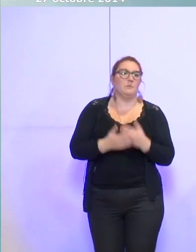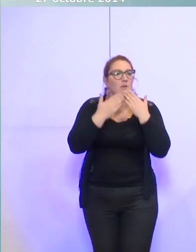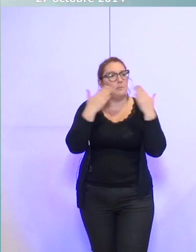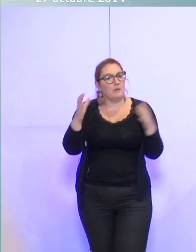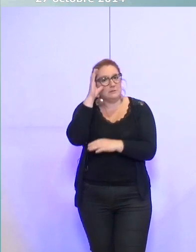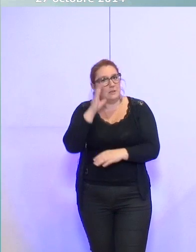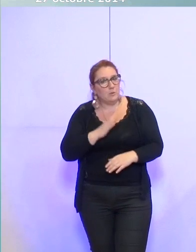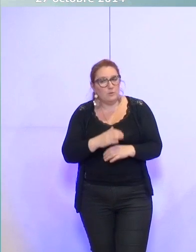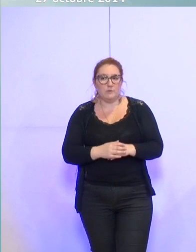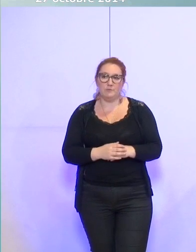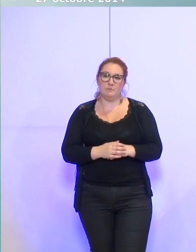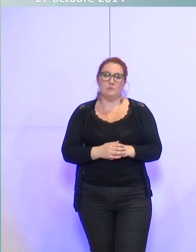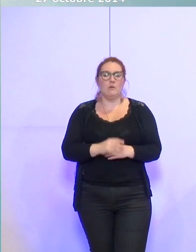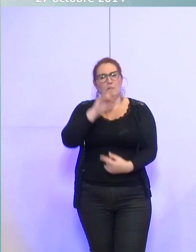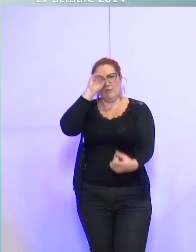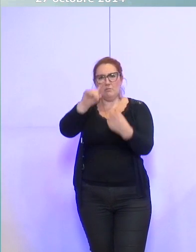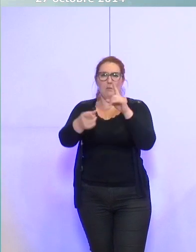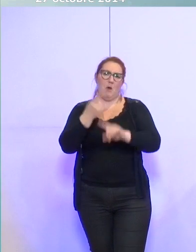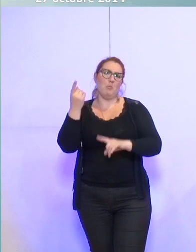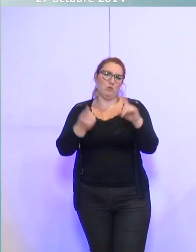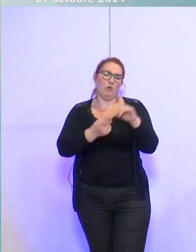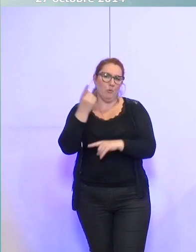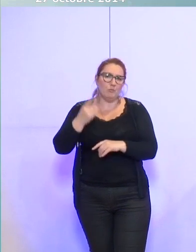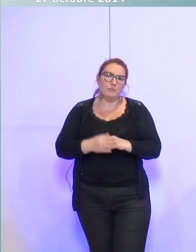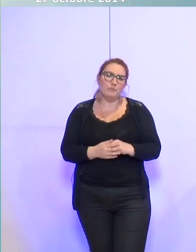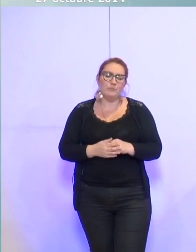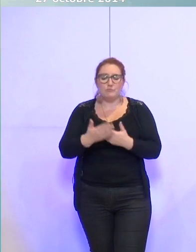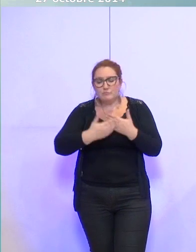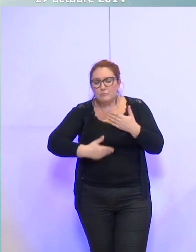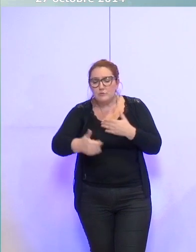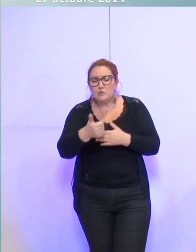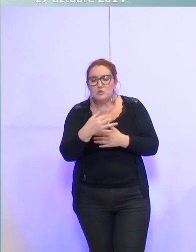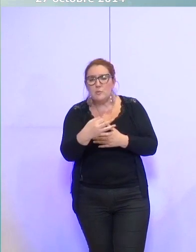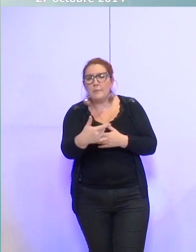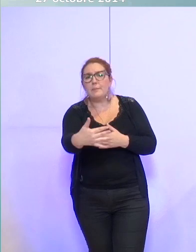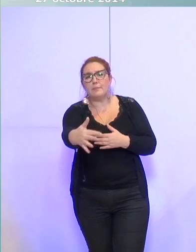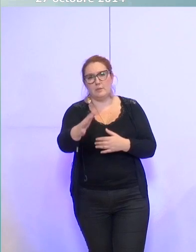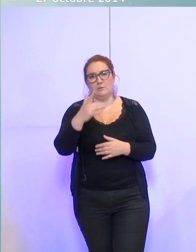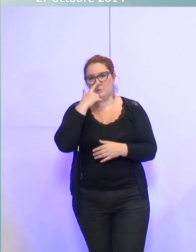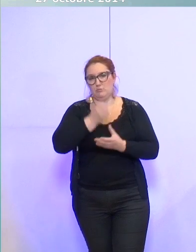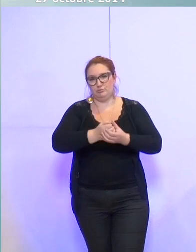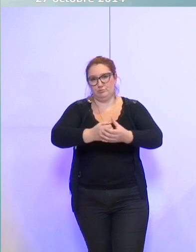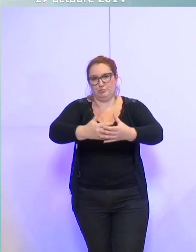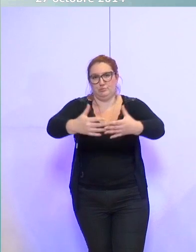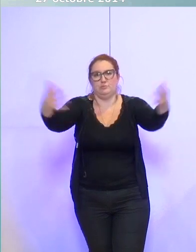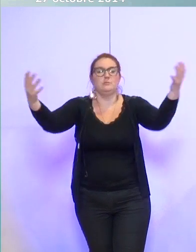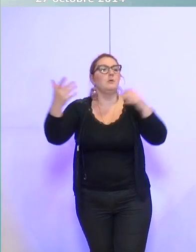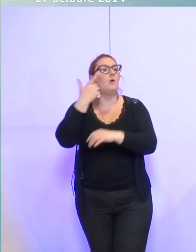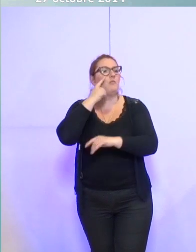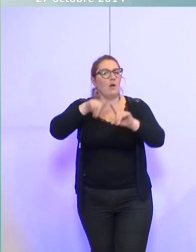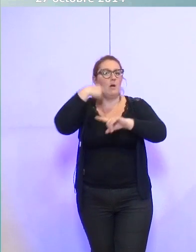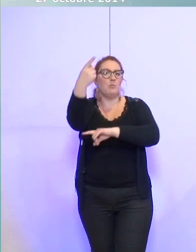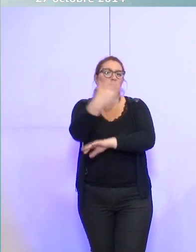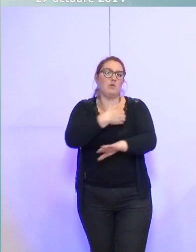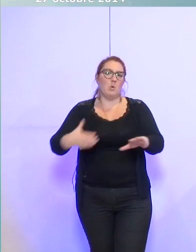pour votre attention sur ce sujet qui est critique et qui sera d'importance dans les semaines à venir. Nous aurons l'occasion, lors du prochain conseil